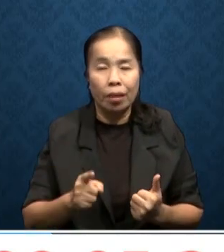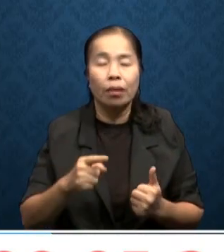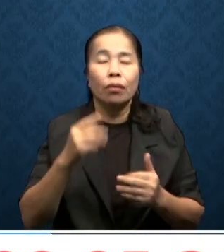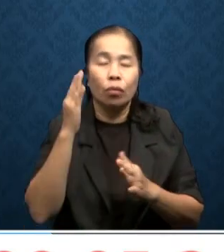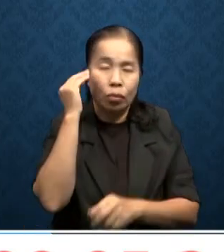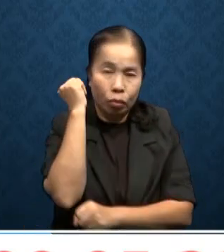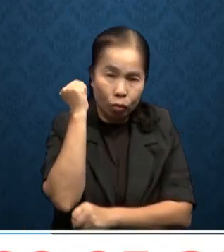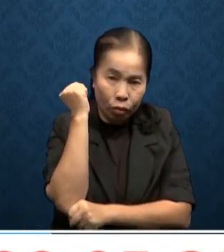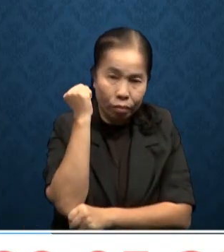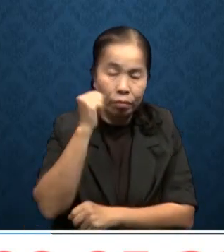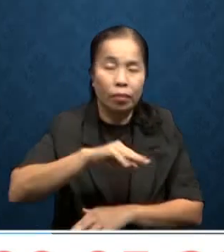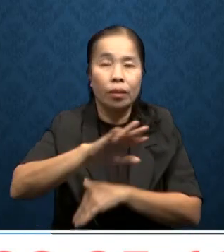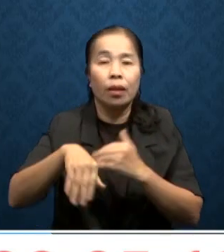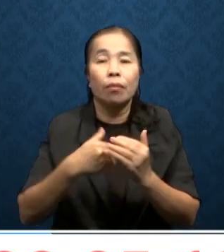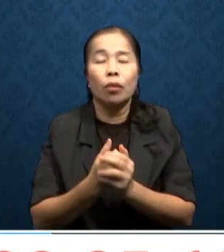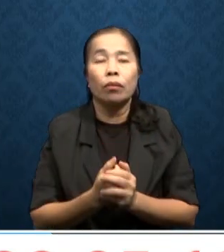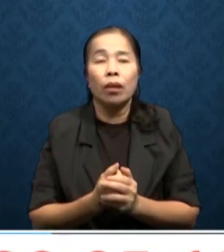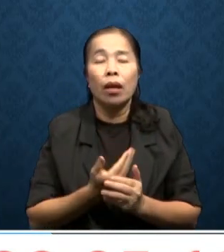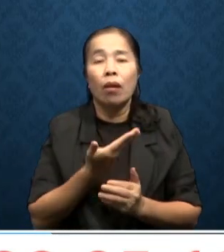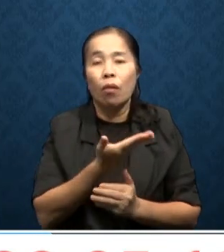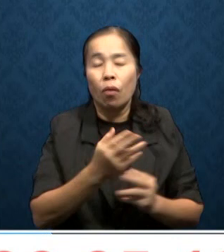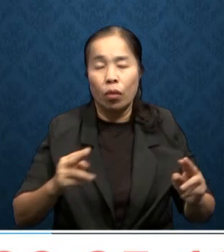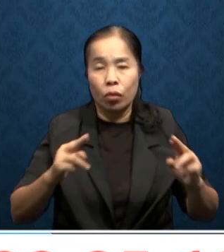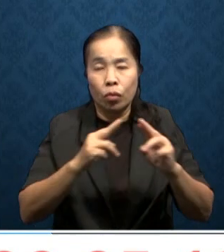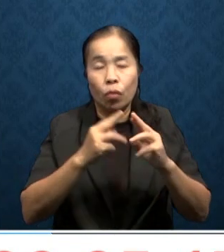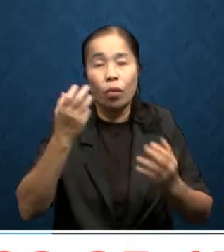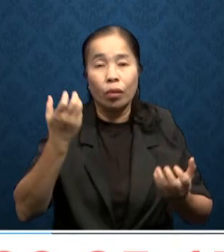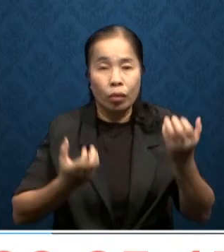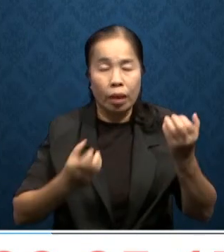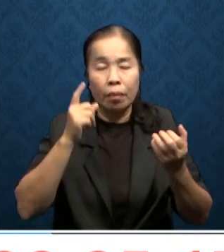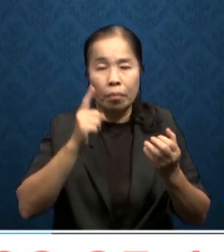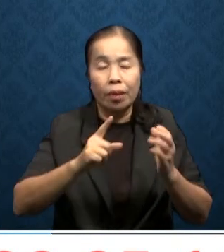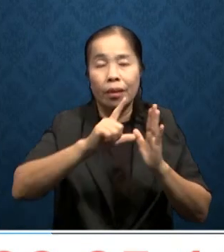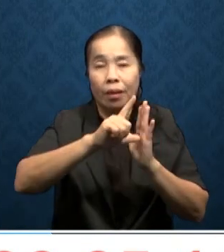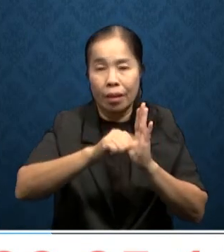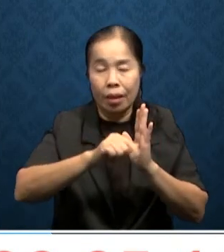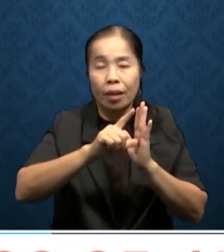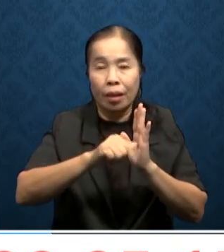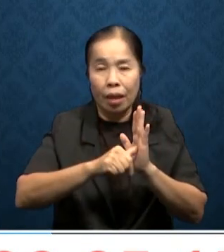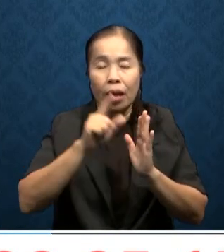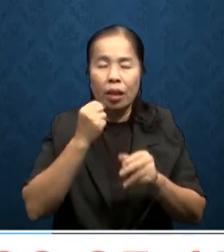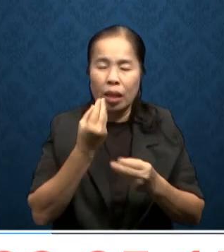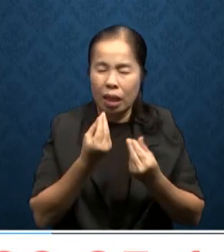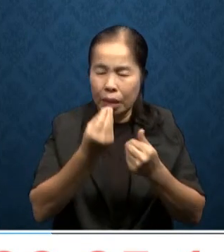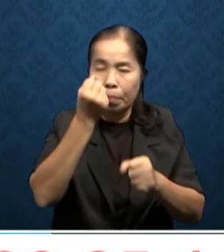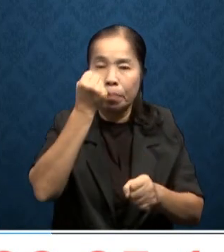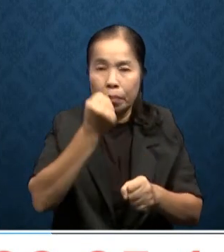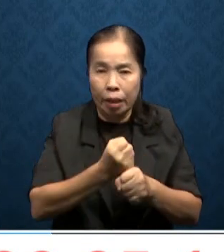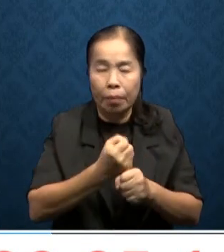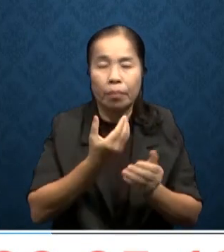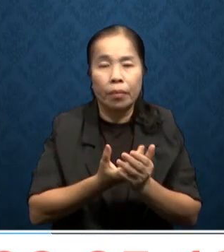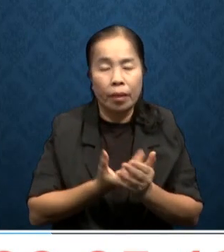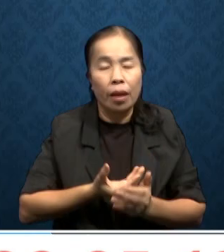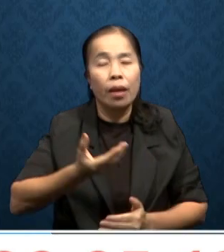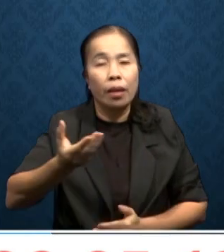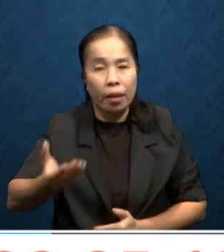ยางจนทงหมดขอฮษสมหิษธรรมด้ยุธรรจหวัรทเป็นเลขαณสรานฆ่รรนเล่งรั้นใเรื่ของการชดเชิร